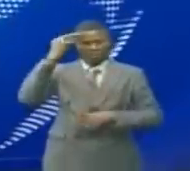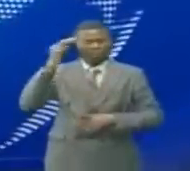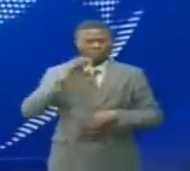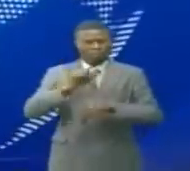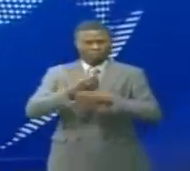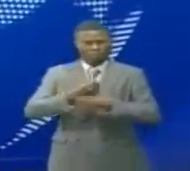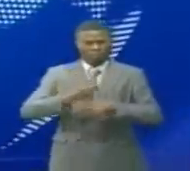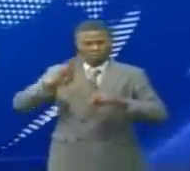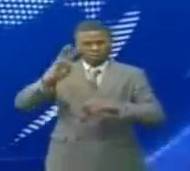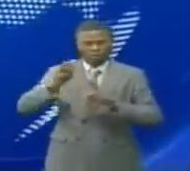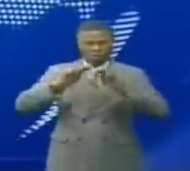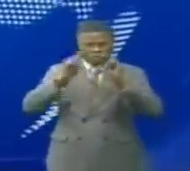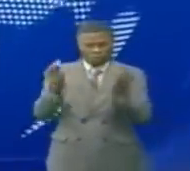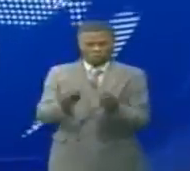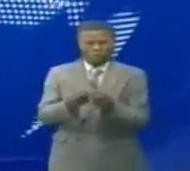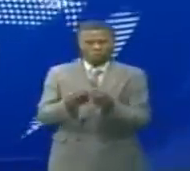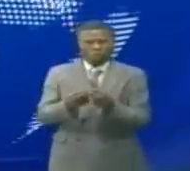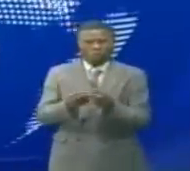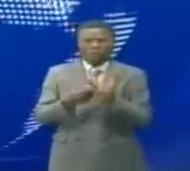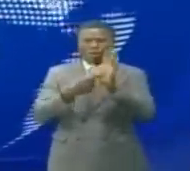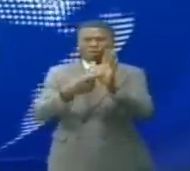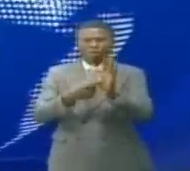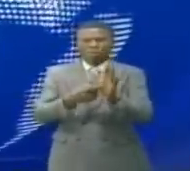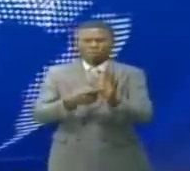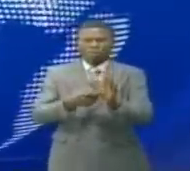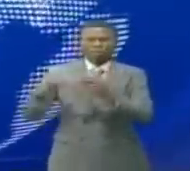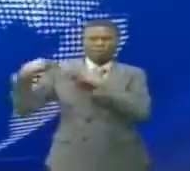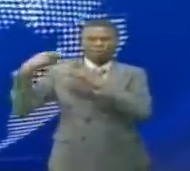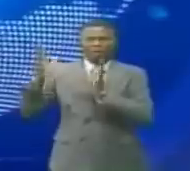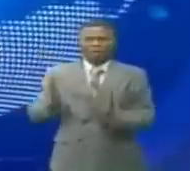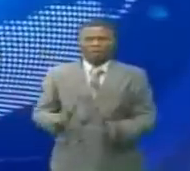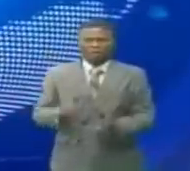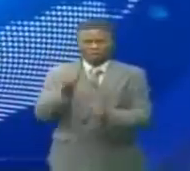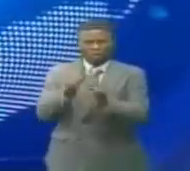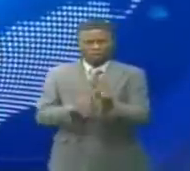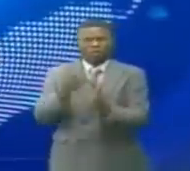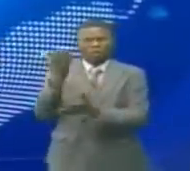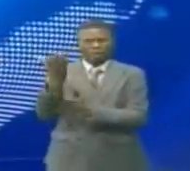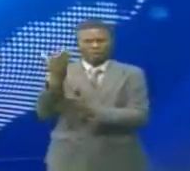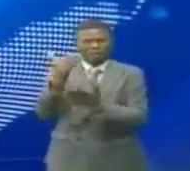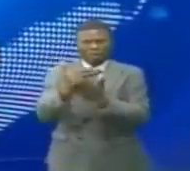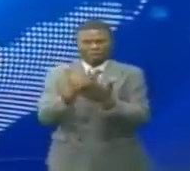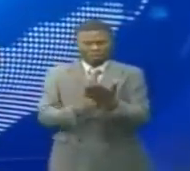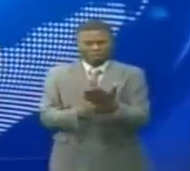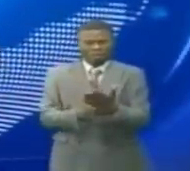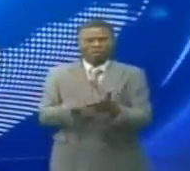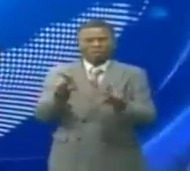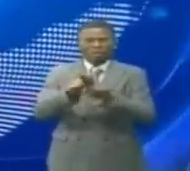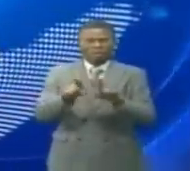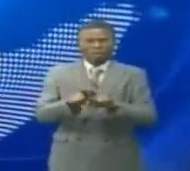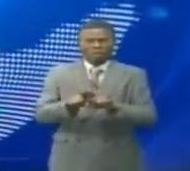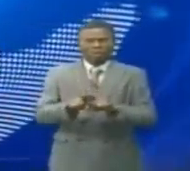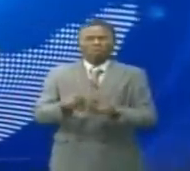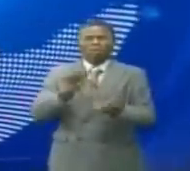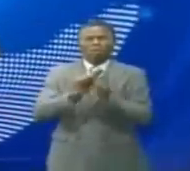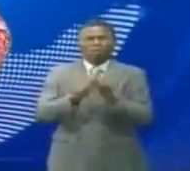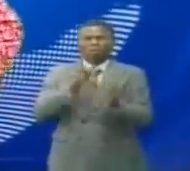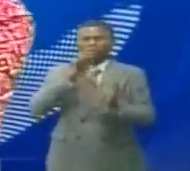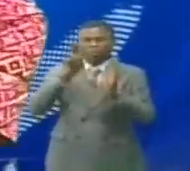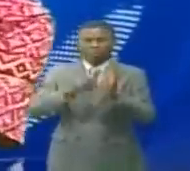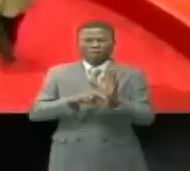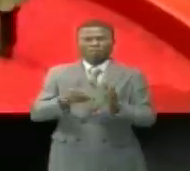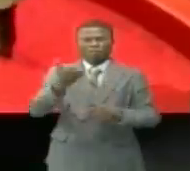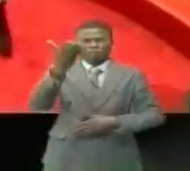créer une troisième colonne indiquant le secteur responsable pour chaque recommandation conformément aux us et coutumes du Parlement. Suivez.